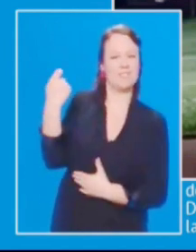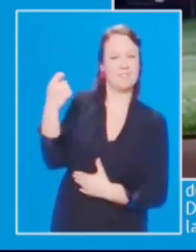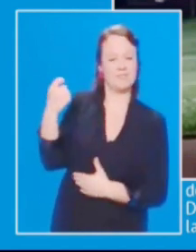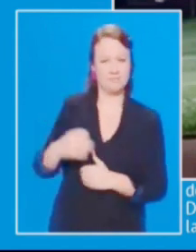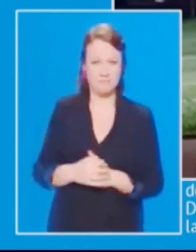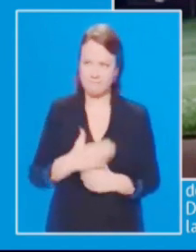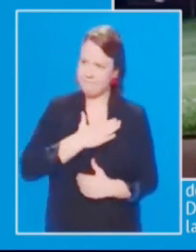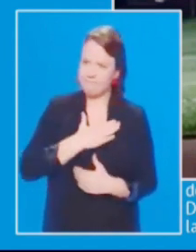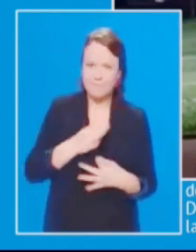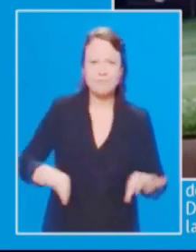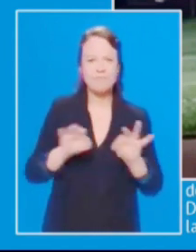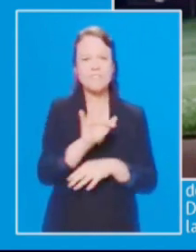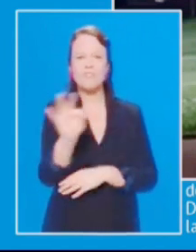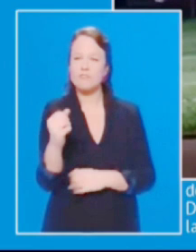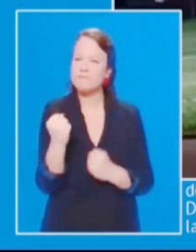juste